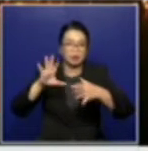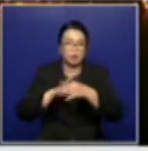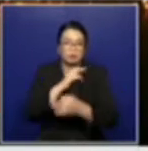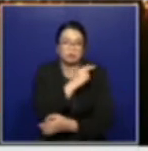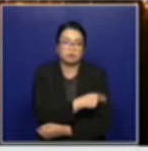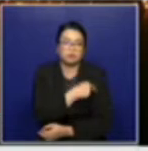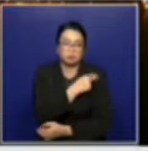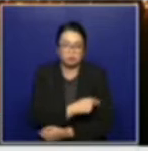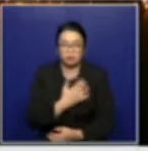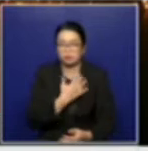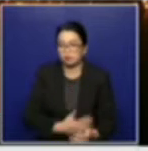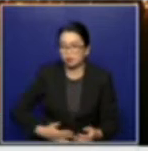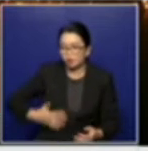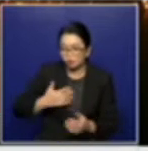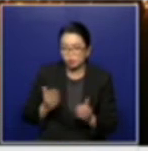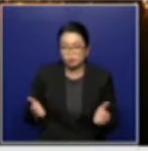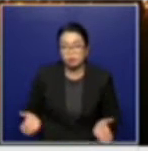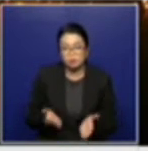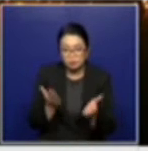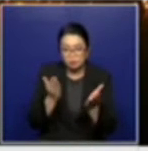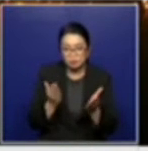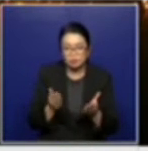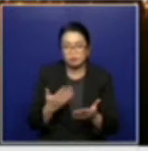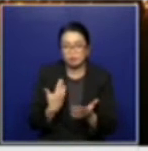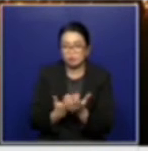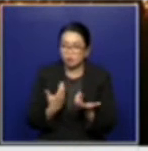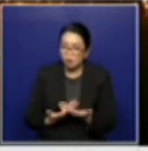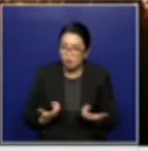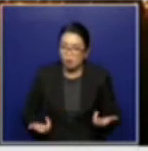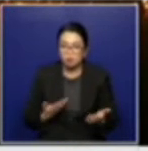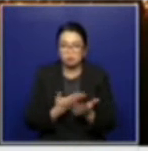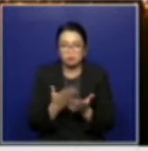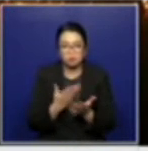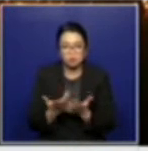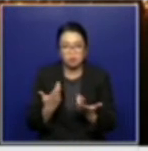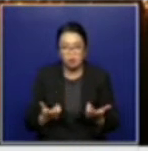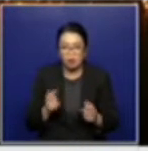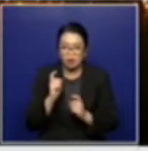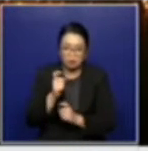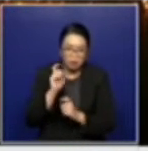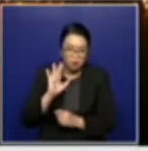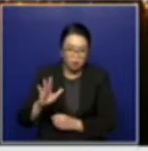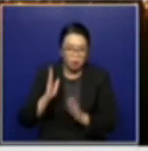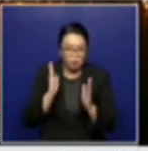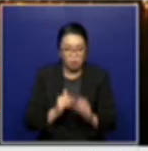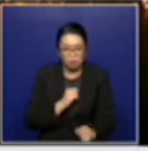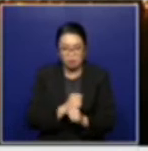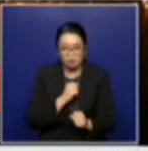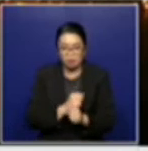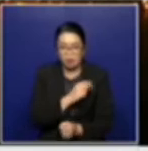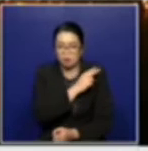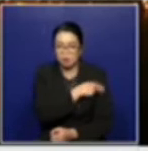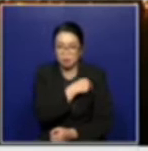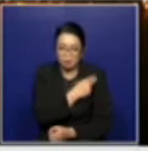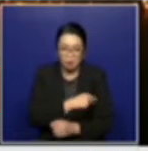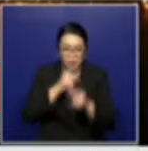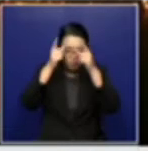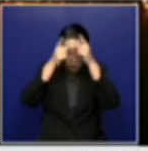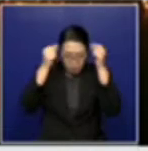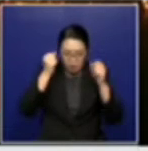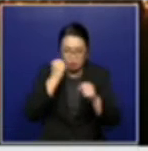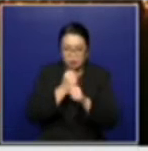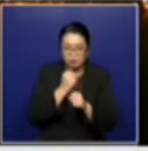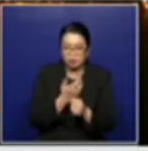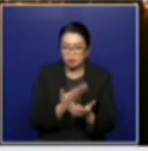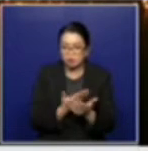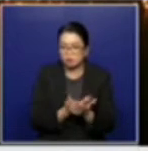พทย์การสาธารณสุขเพื่อเป็นค่าใช้จ่ายค่าเสี่ยงภัยของบุคลากรทางการแพทย์ทางสาธารณสุขและค่าใช้จ่